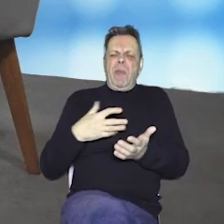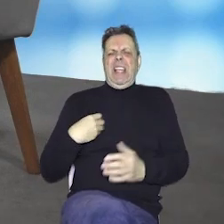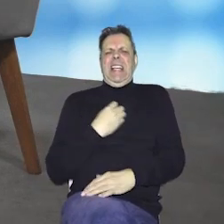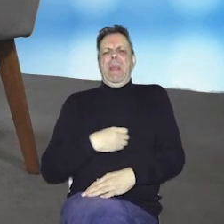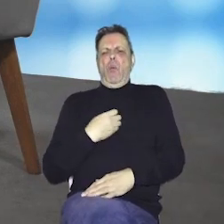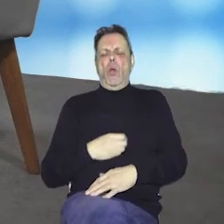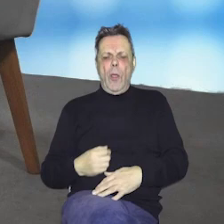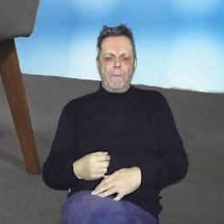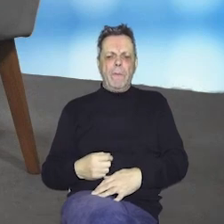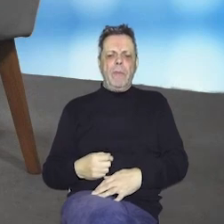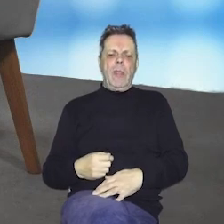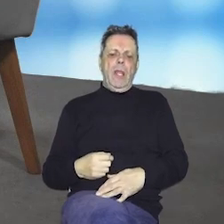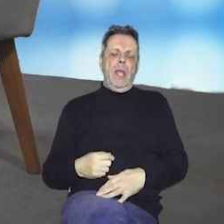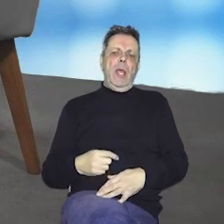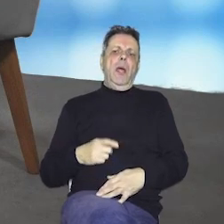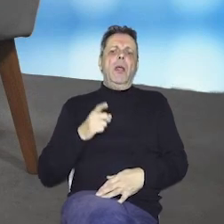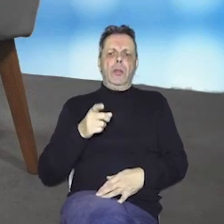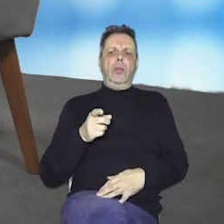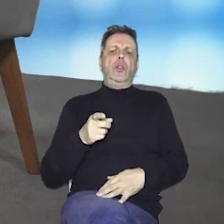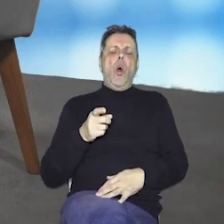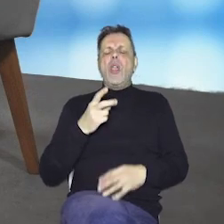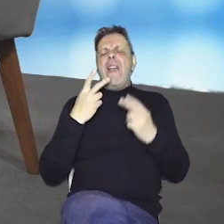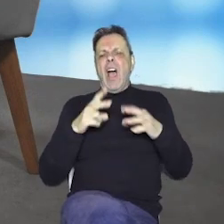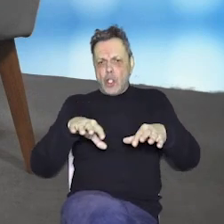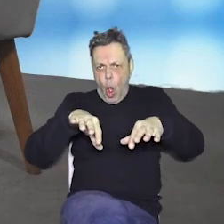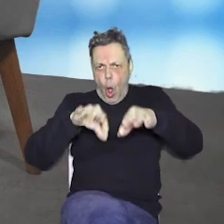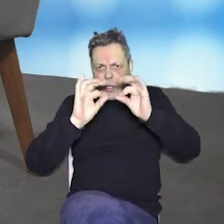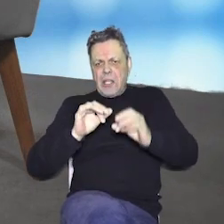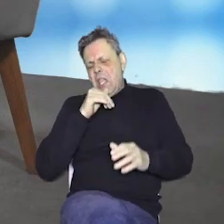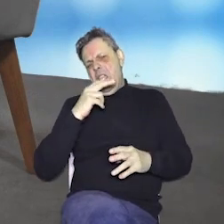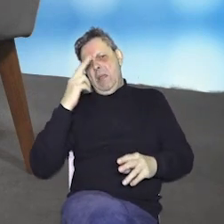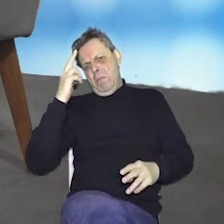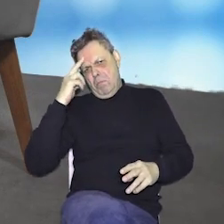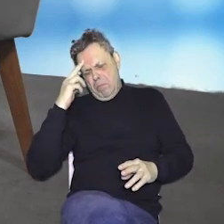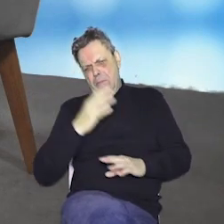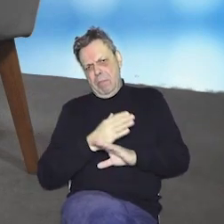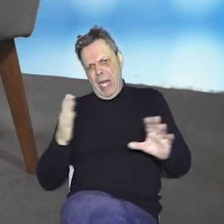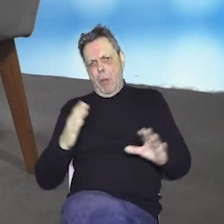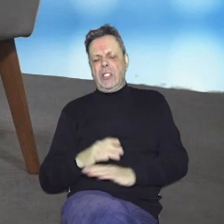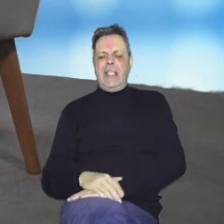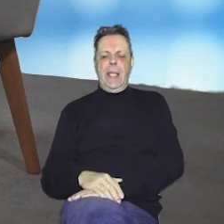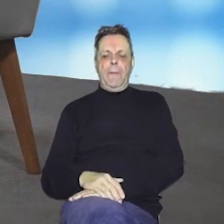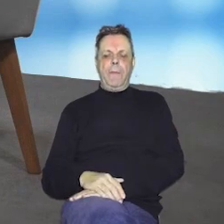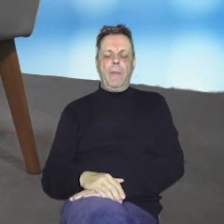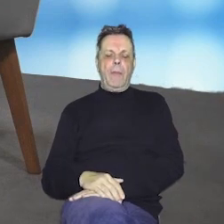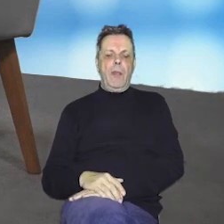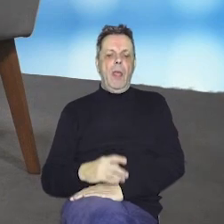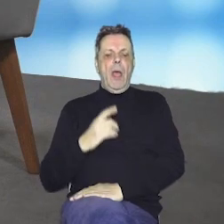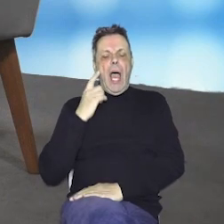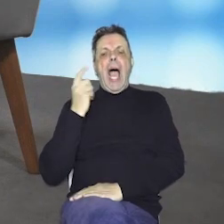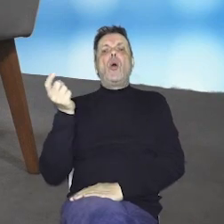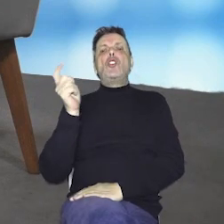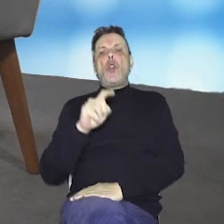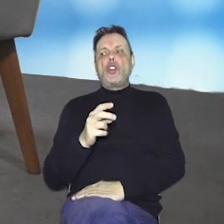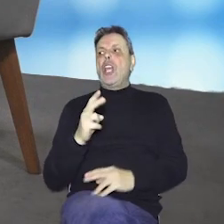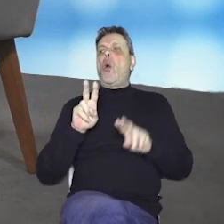neugodu. Bitno je to adekvatno dijagnosticirati. I ona se prepozna na neki način. Ak se dođe kod